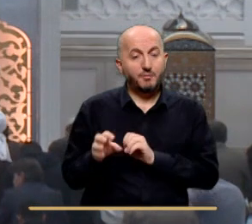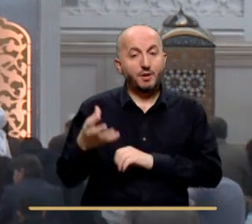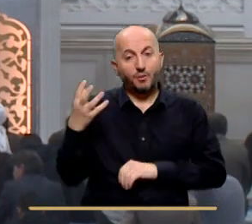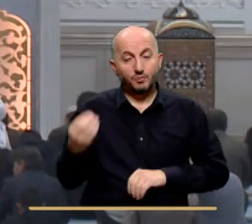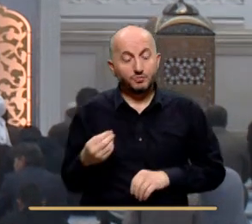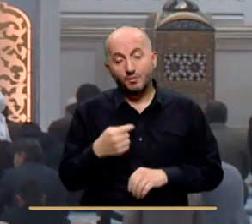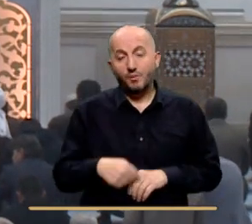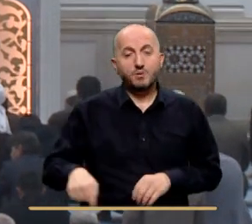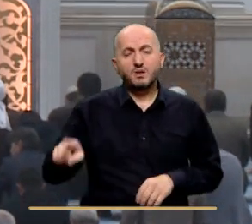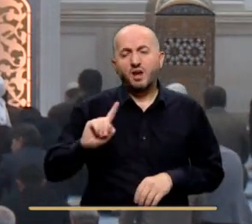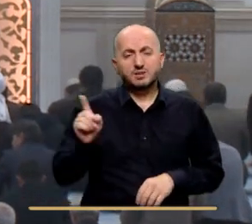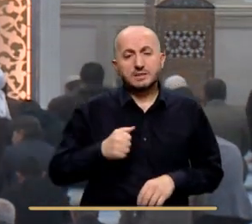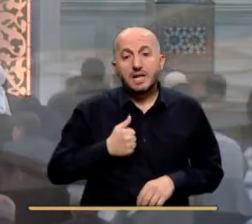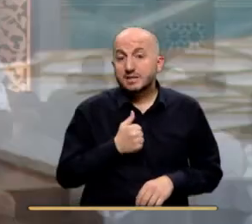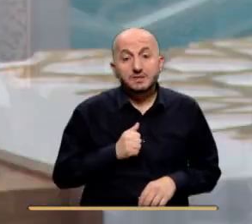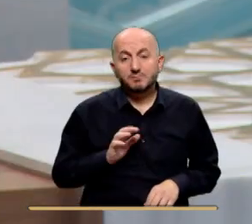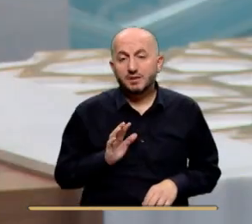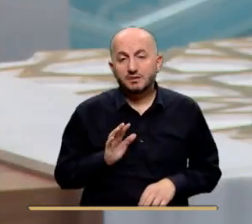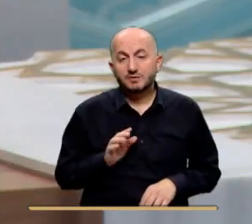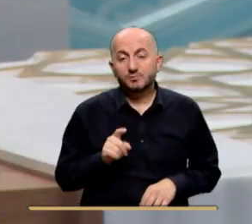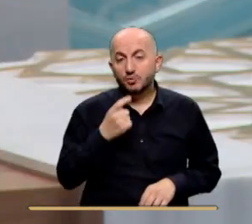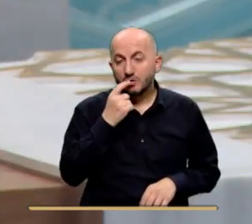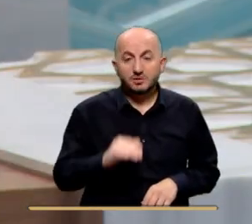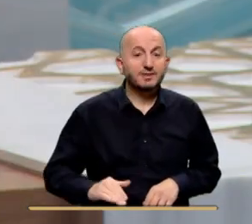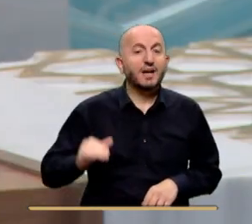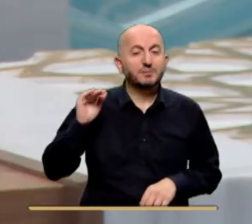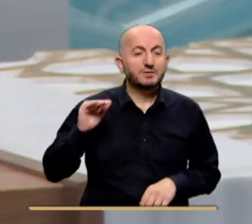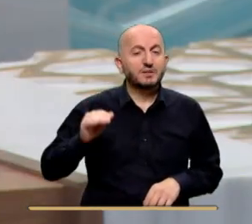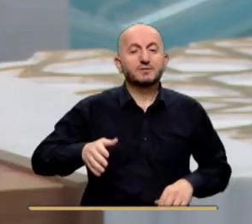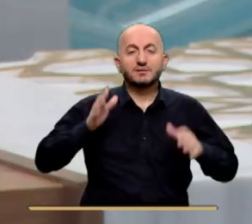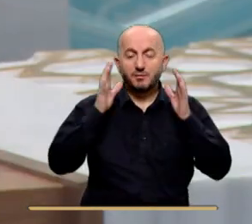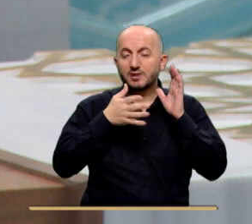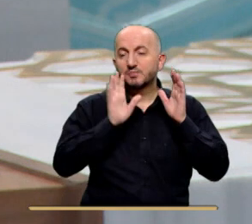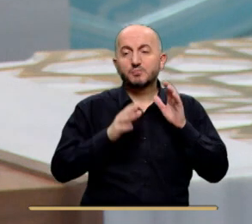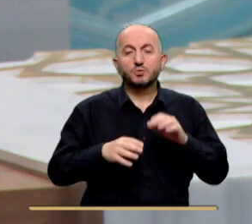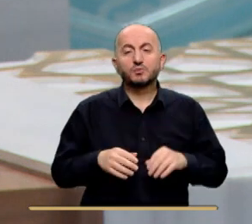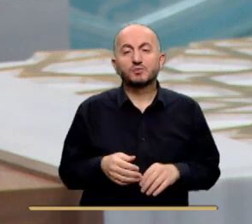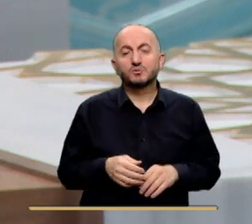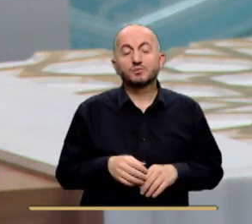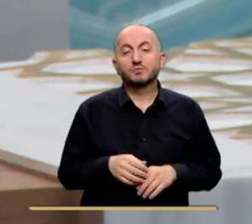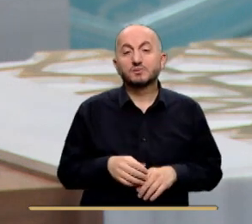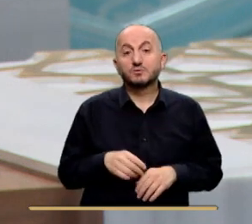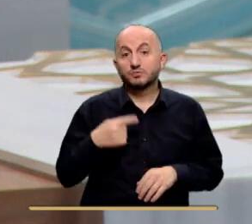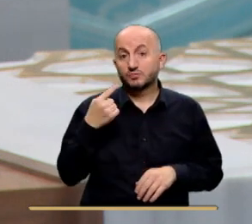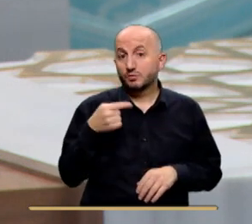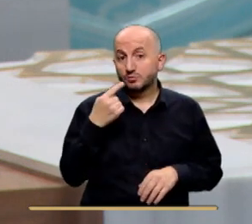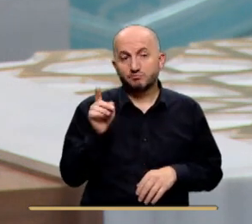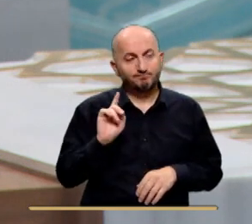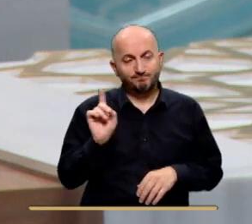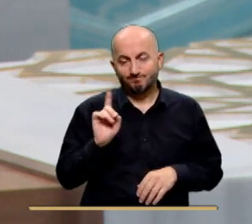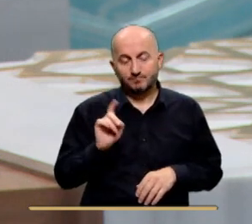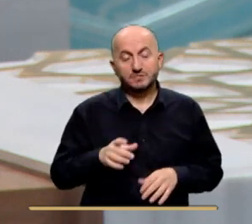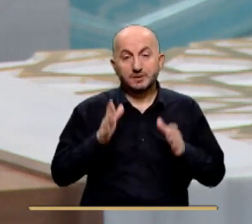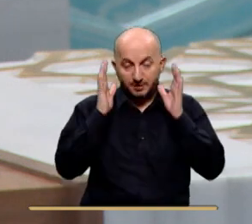Yani onları asla kınamayın. Ya bu yaşa gelmişsin, namaz bilmiyorsun, niyaz bilmiyorsun sözünden ziyade